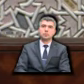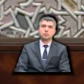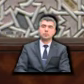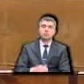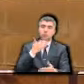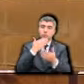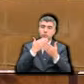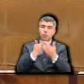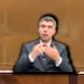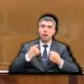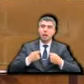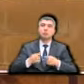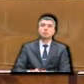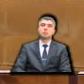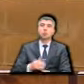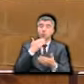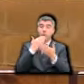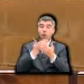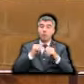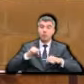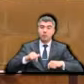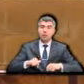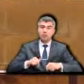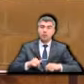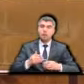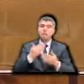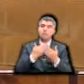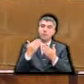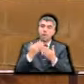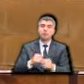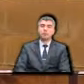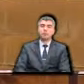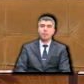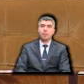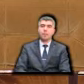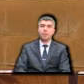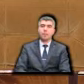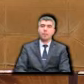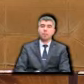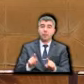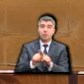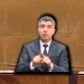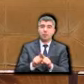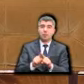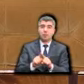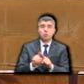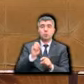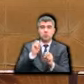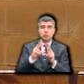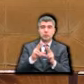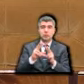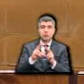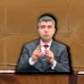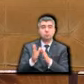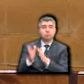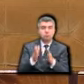شكرا سيد الرئيس، وانا كنشكر السيد الوزير على التفاعل ديالو. لا غير خص يكون عندنا منطق. دابا هادشي درتو